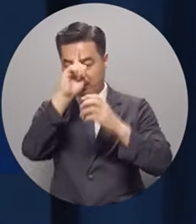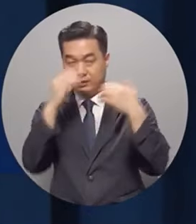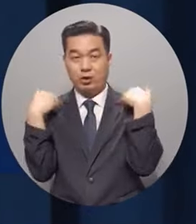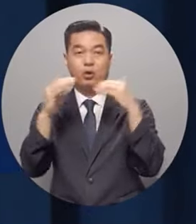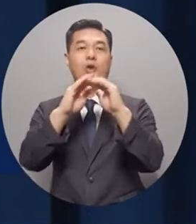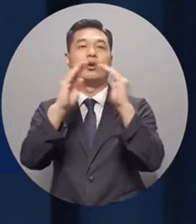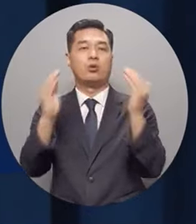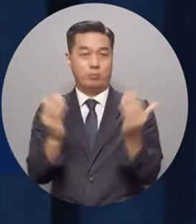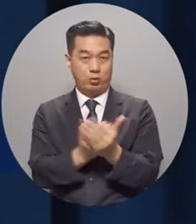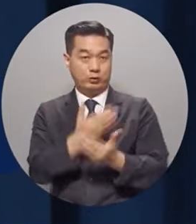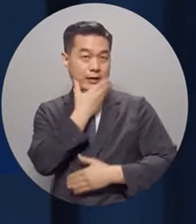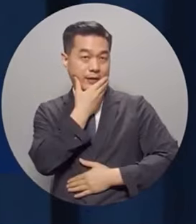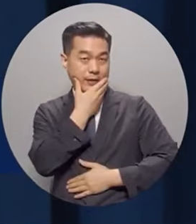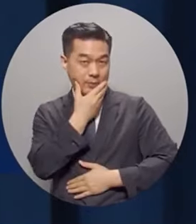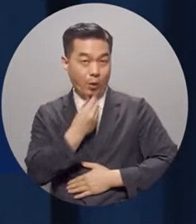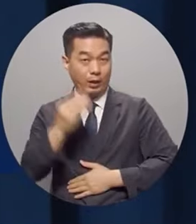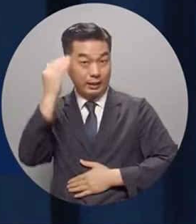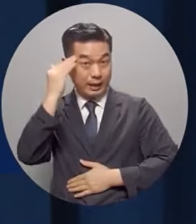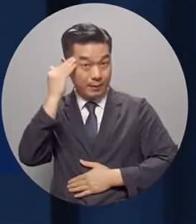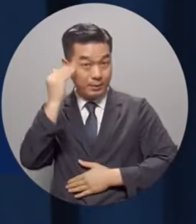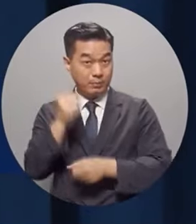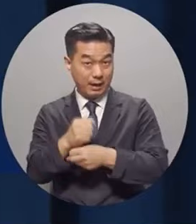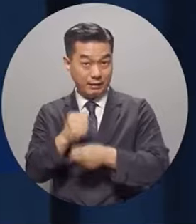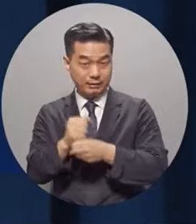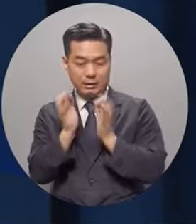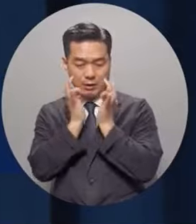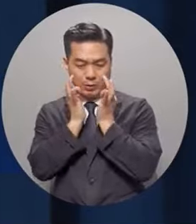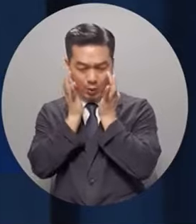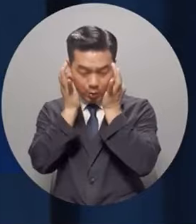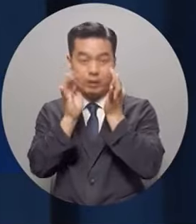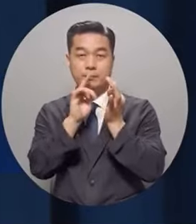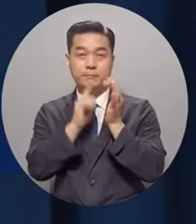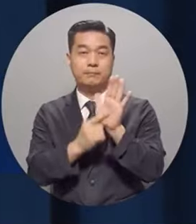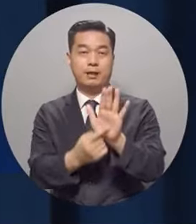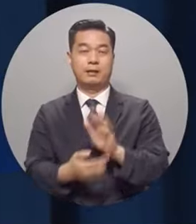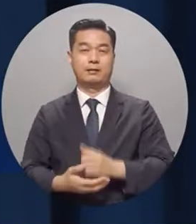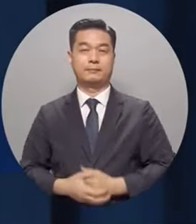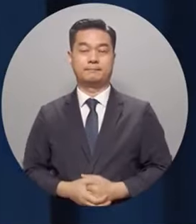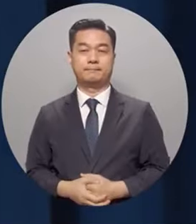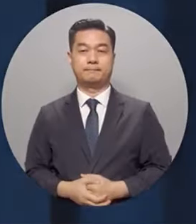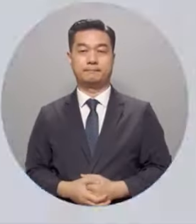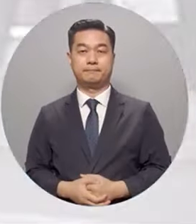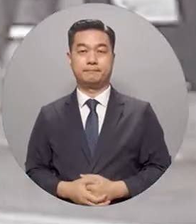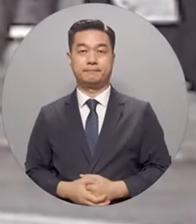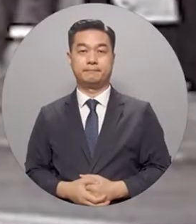모두 행복한 대한민국을 만드는 데 최선을 다하겠습니다.